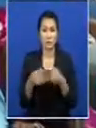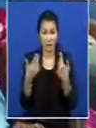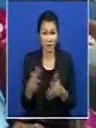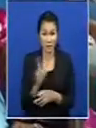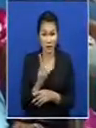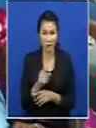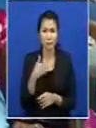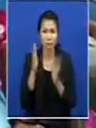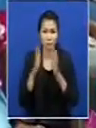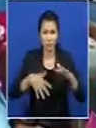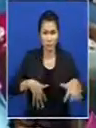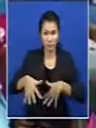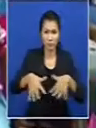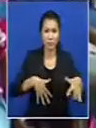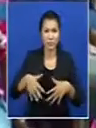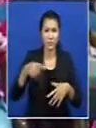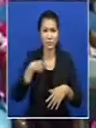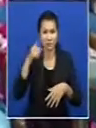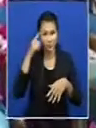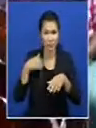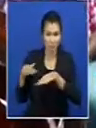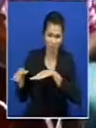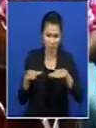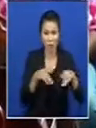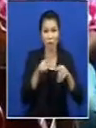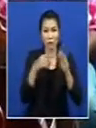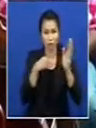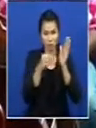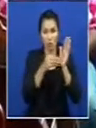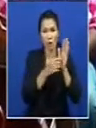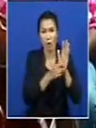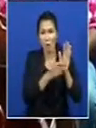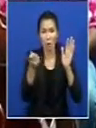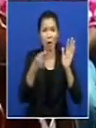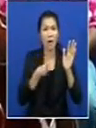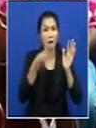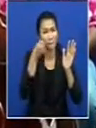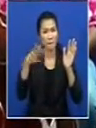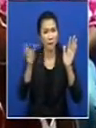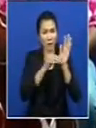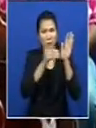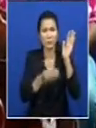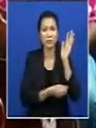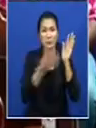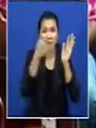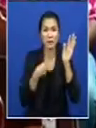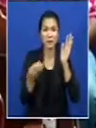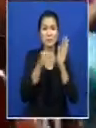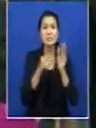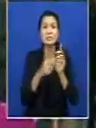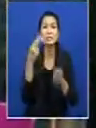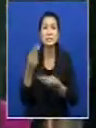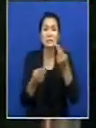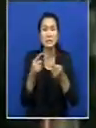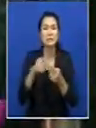นะคะก็ยังมีประชาชนบางส่วนค่ะที่เตรียมเดินทางออกจากกรุงเทพมหานครเพื่อกลับไปยังต่างจังหวัดหลังจากเข้ามาเยี่ยมญ